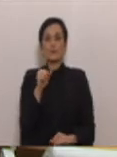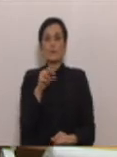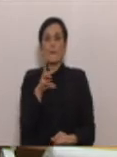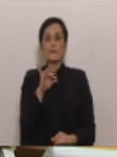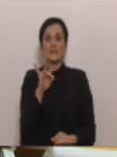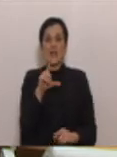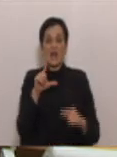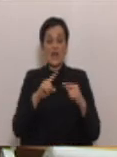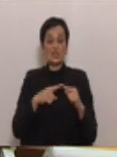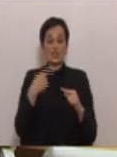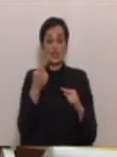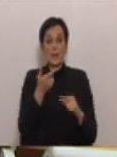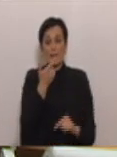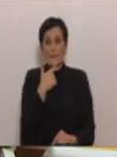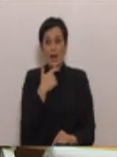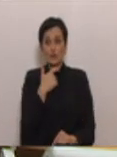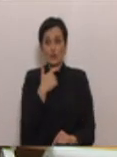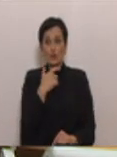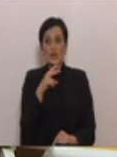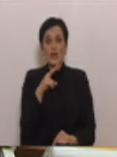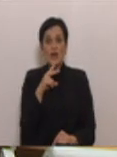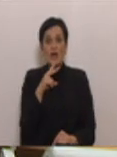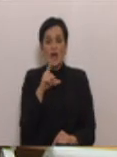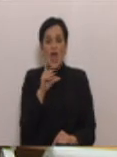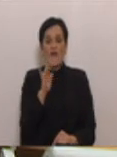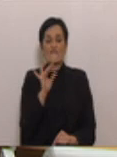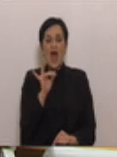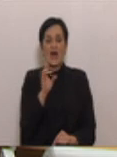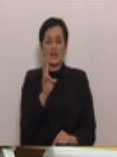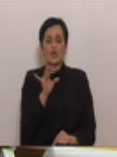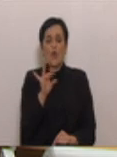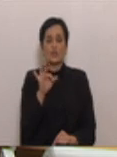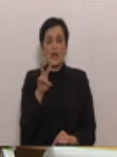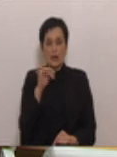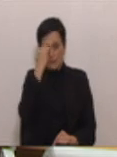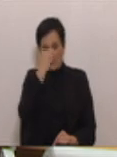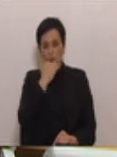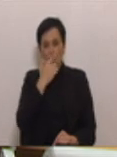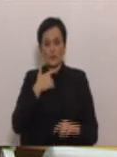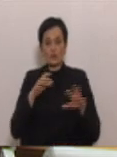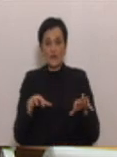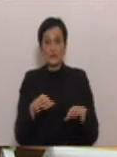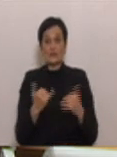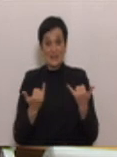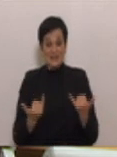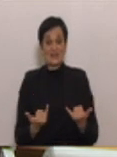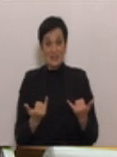Mugamdinaradze, Shendek, Batoni, Levan Yoselian. Mărlova, Batoni, tamșdomare.